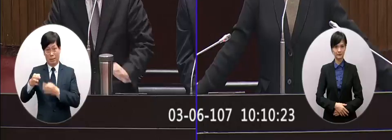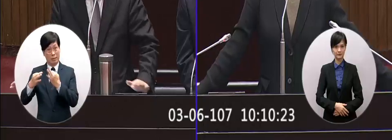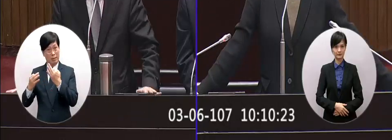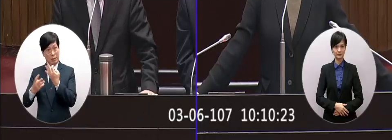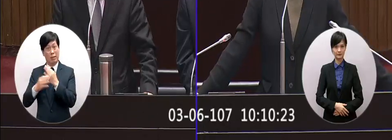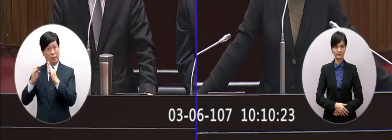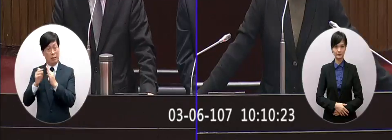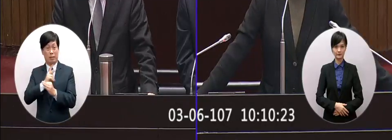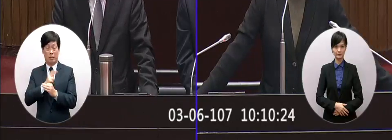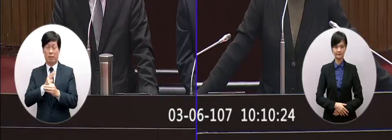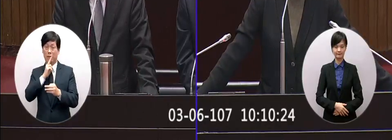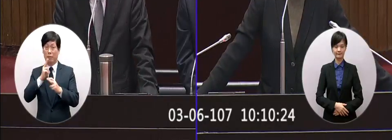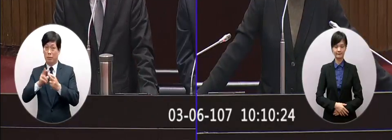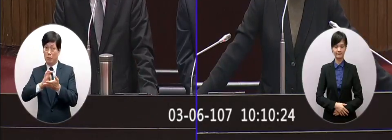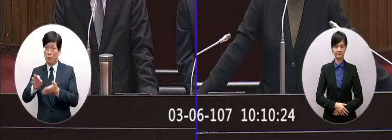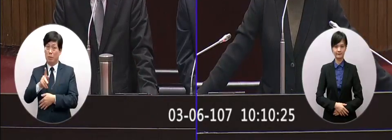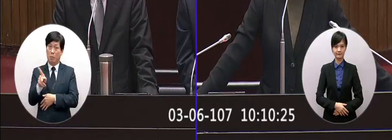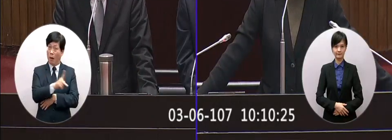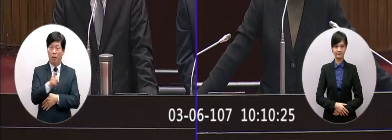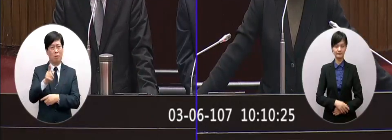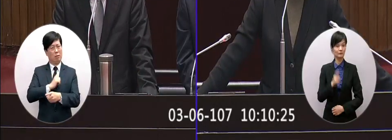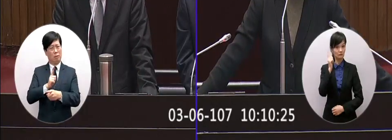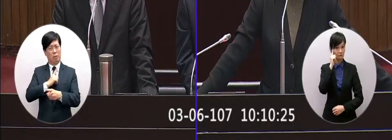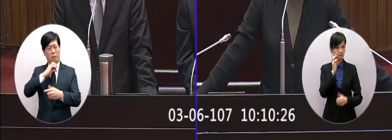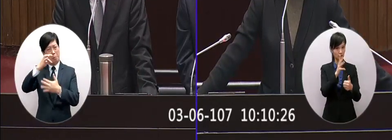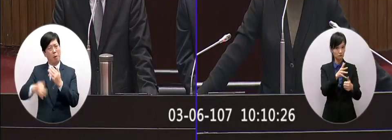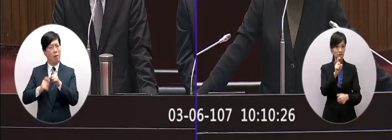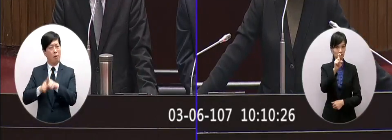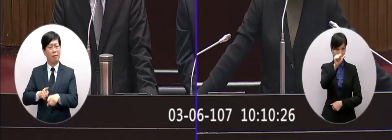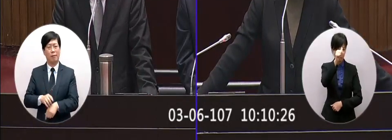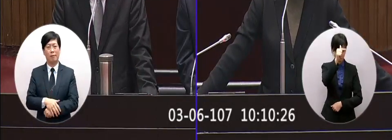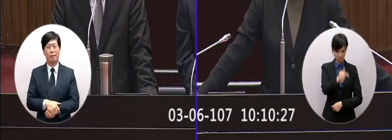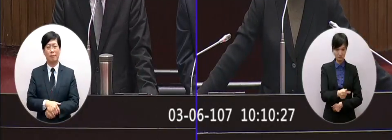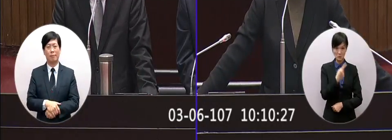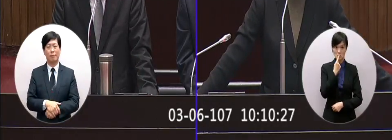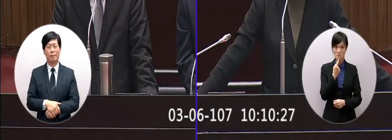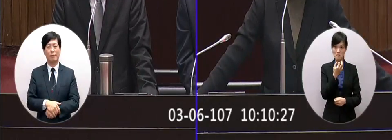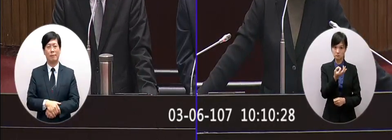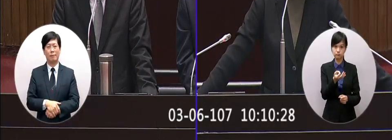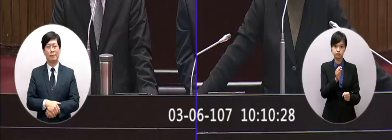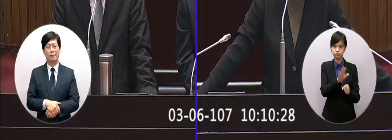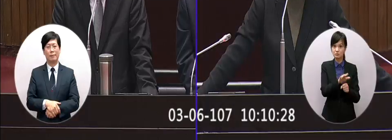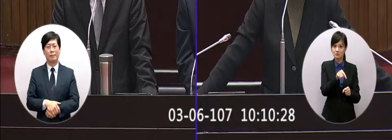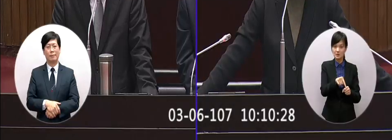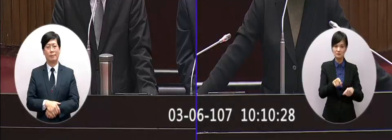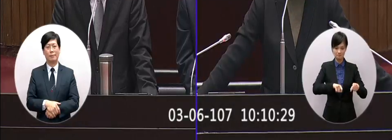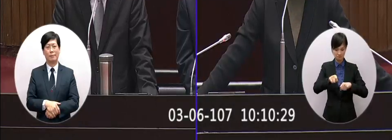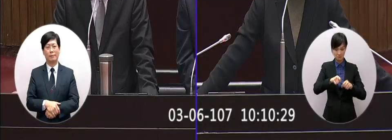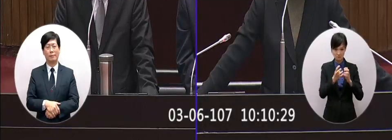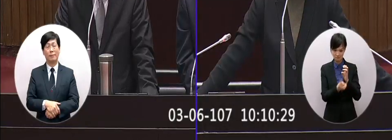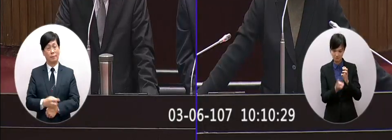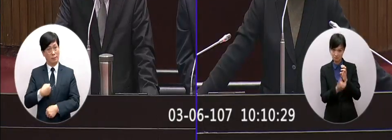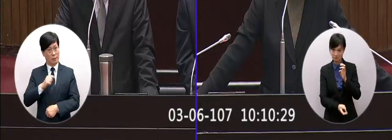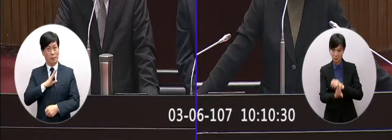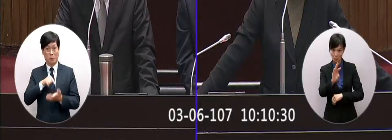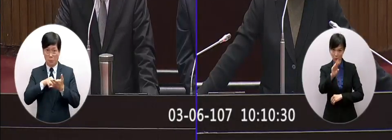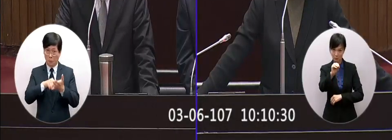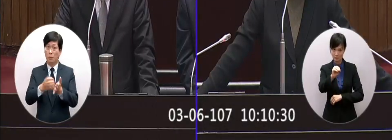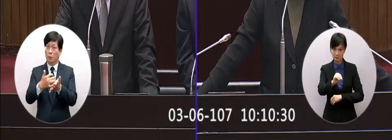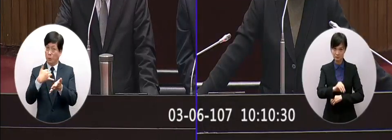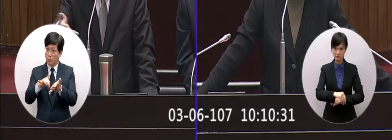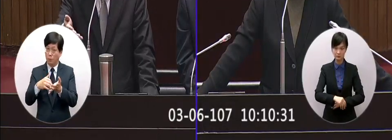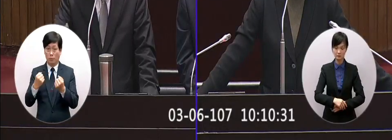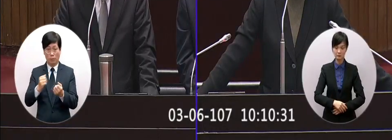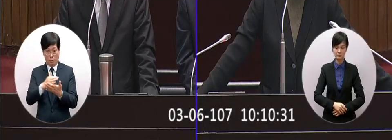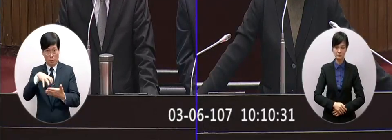银行的授信，那说商业银行是有一套。 你问一下，15亿的利息补托有没有核定计划？ 我们有编列预